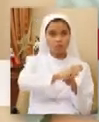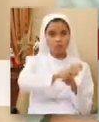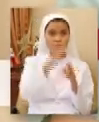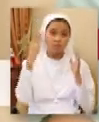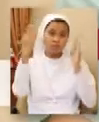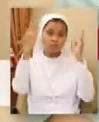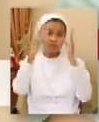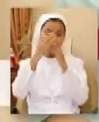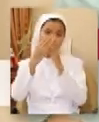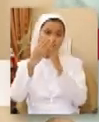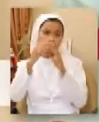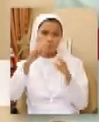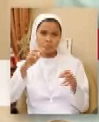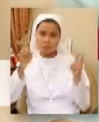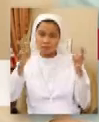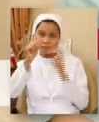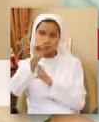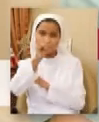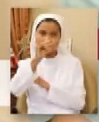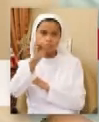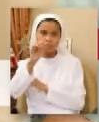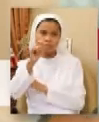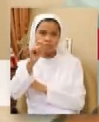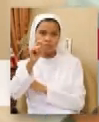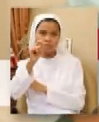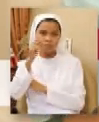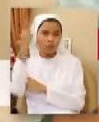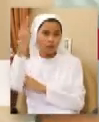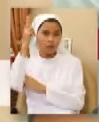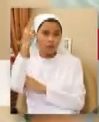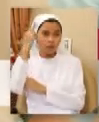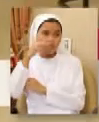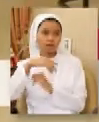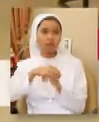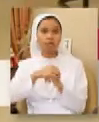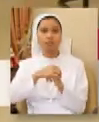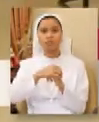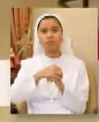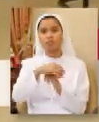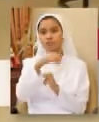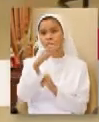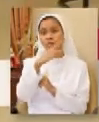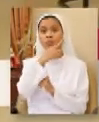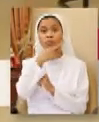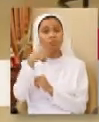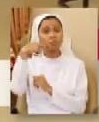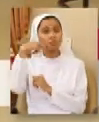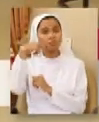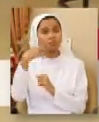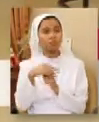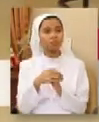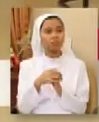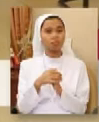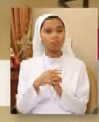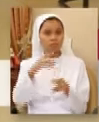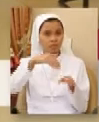Rolly. Mm-hmm. Tapos, I'm here. How are you? Happy birthday niya. Tapos, sent from my BlackBerry. Oh, yung BlackBerry.